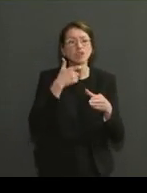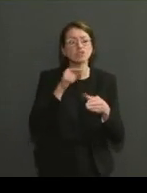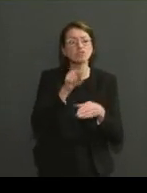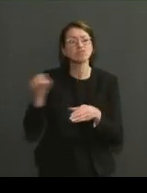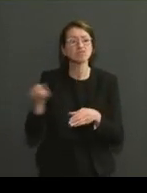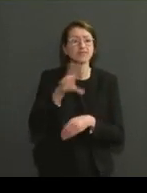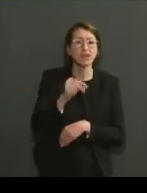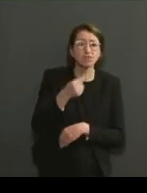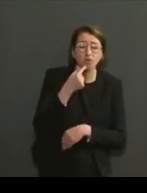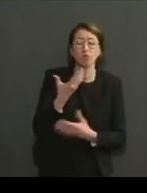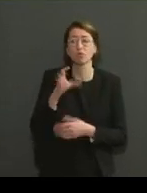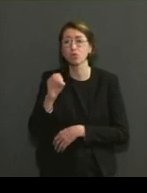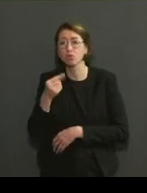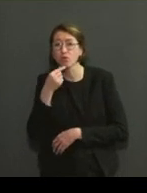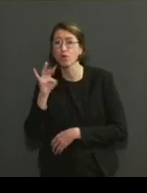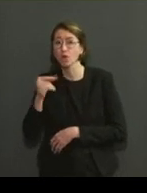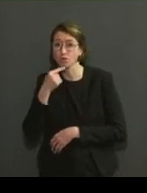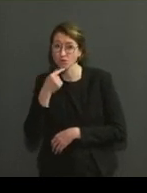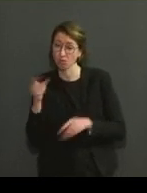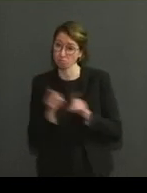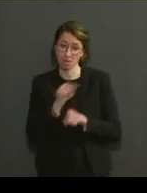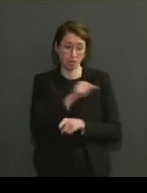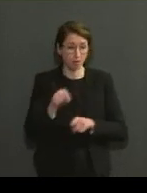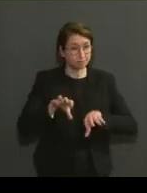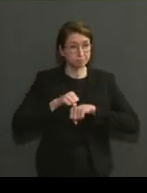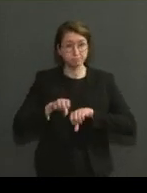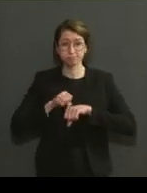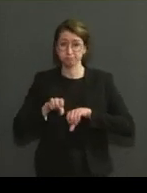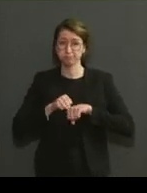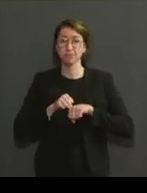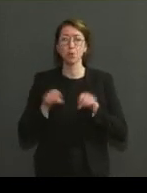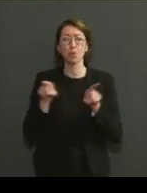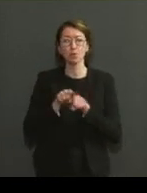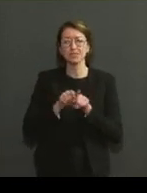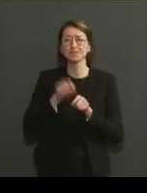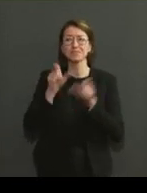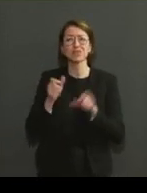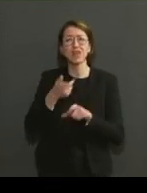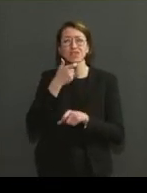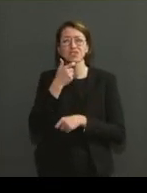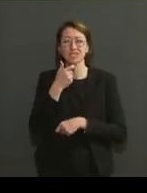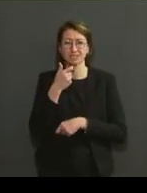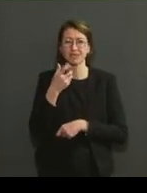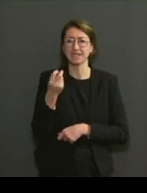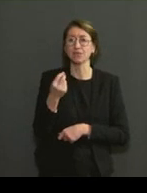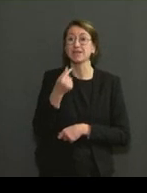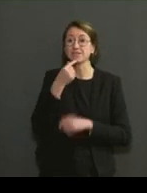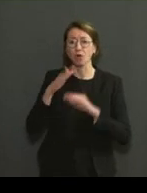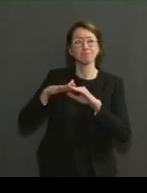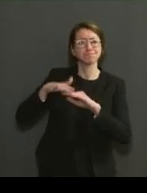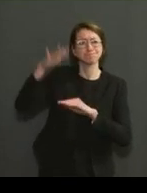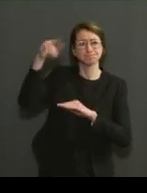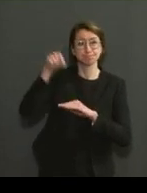plus âgées, chez les plus de 80 ans en l'occurrence, ça représente toujours à peu près 15% du total des